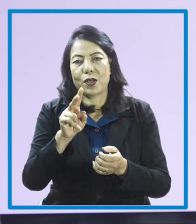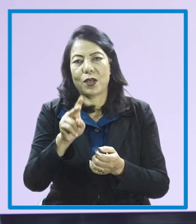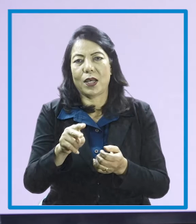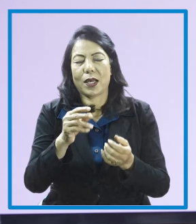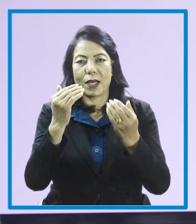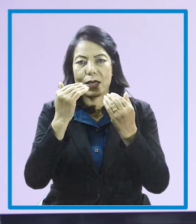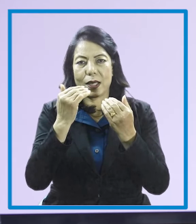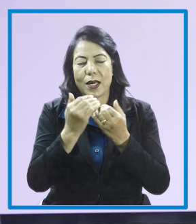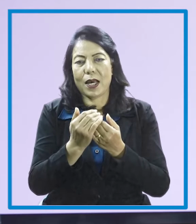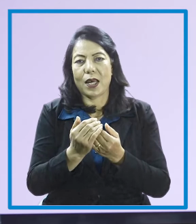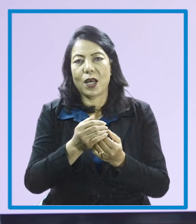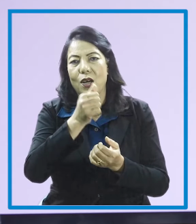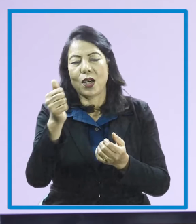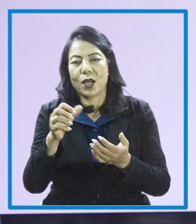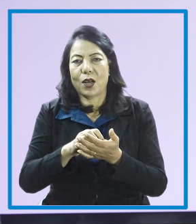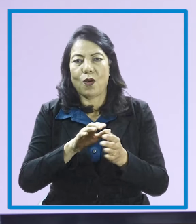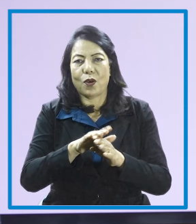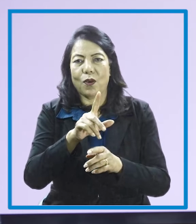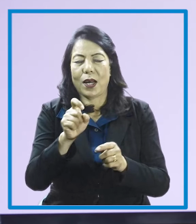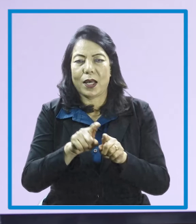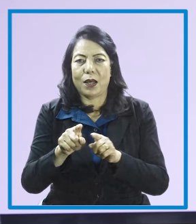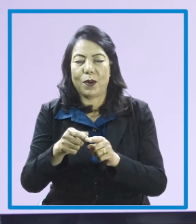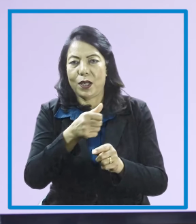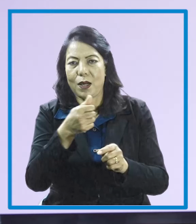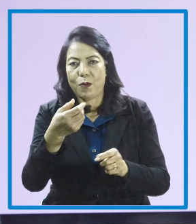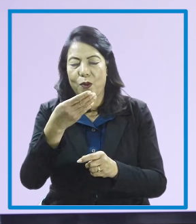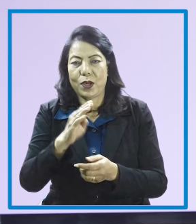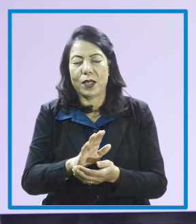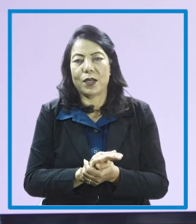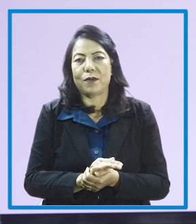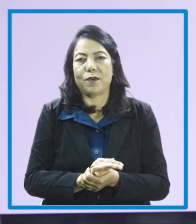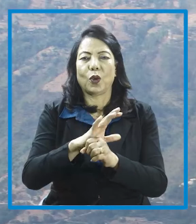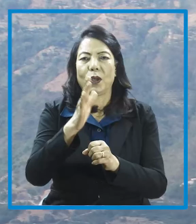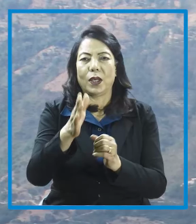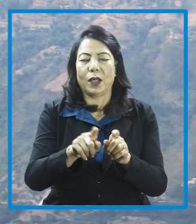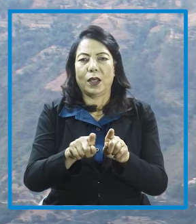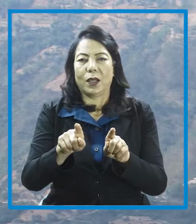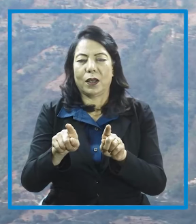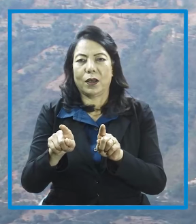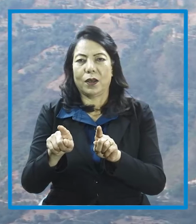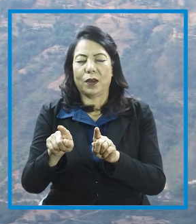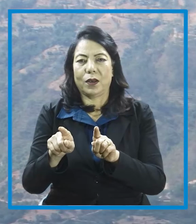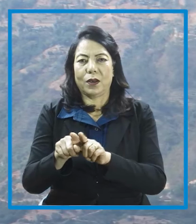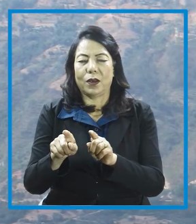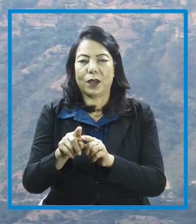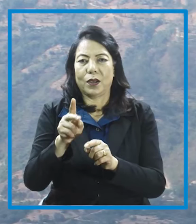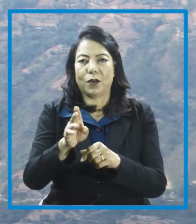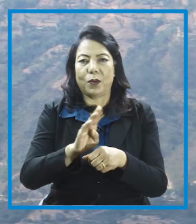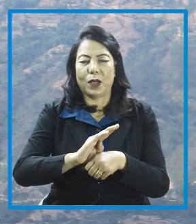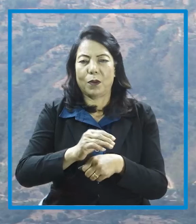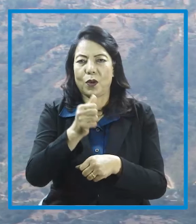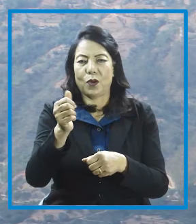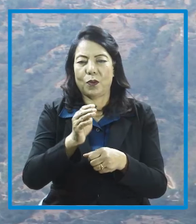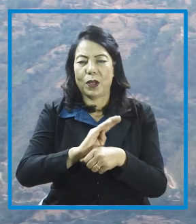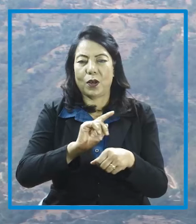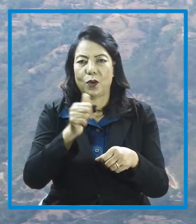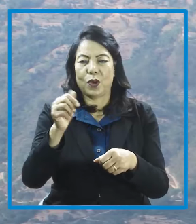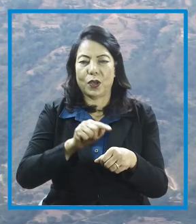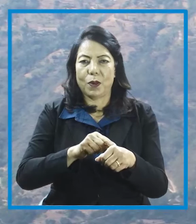technical learning labs to share the learnings that we take from projects like these. COVID-19 गर्दाखेरि पनि त्यो जुन नियमित